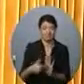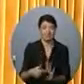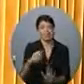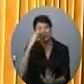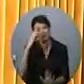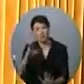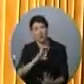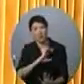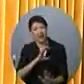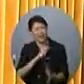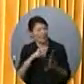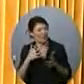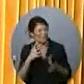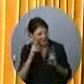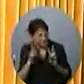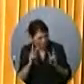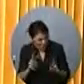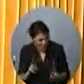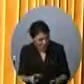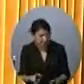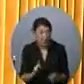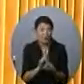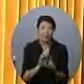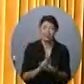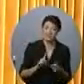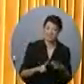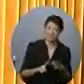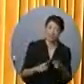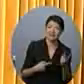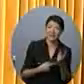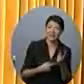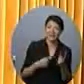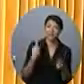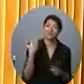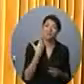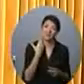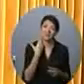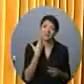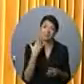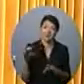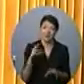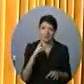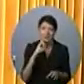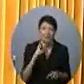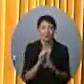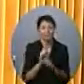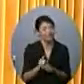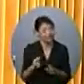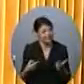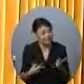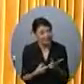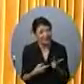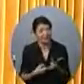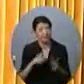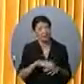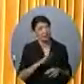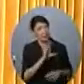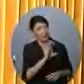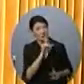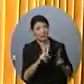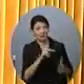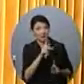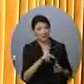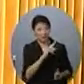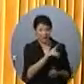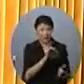par jour, aux victimes d'actes criminels et aussi aux contribuables québécois qui ont déjà payé